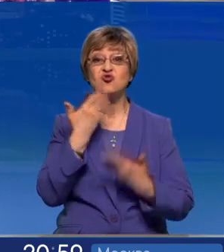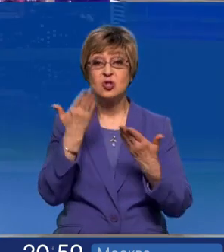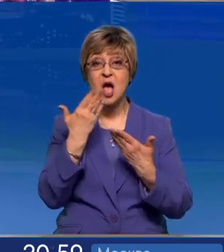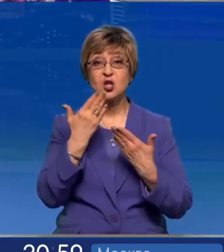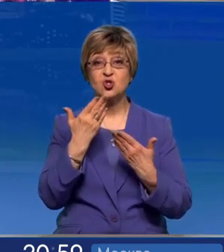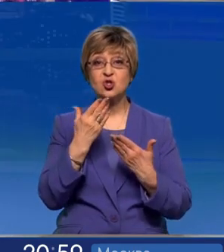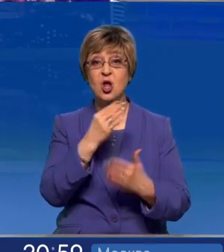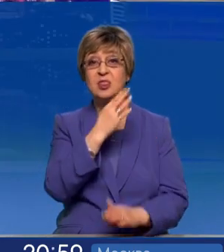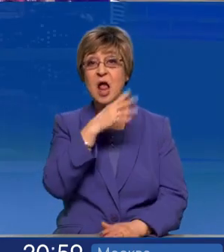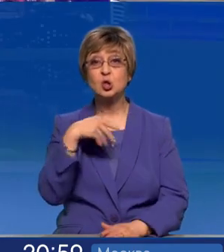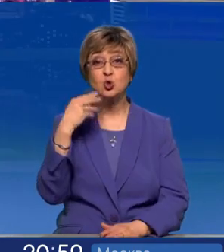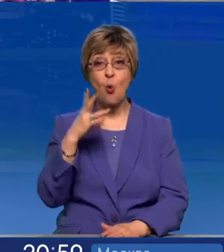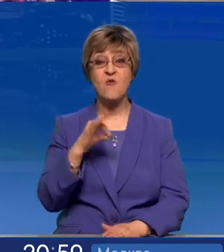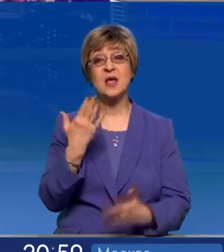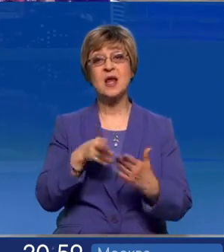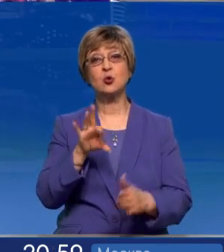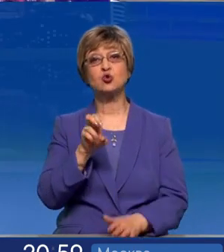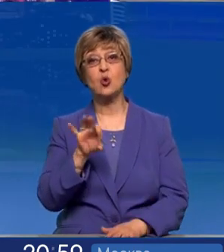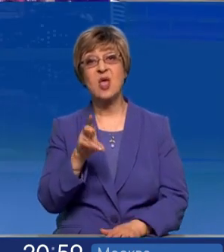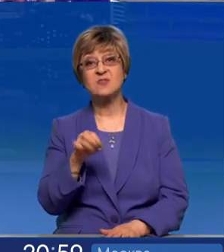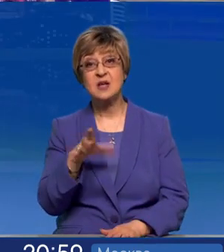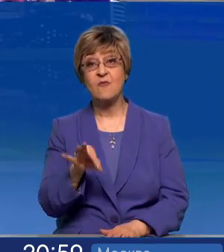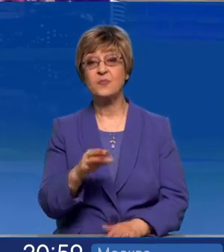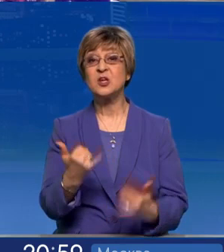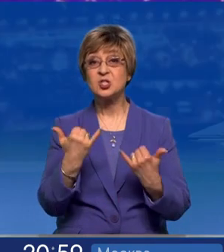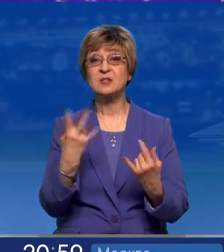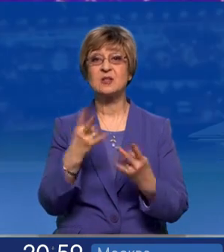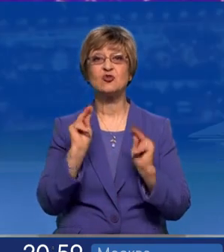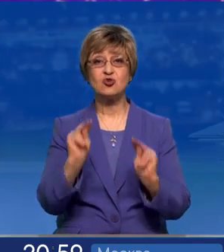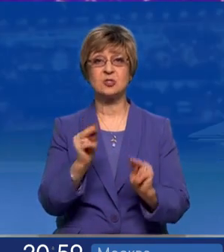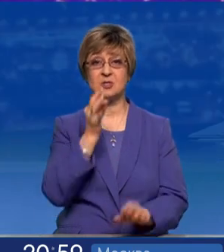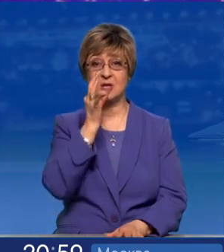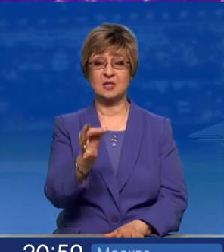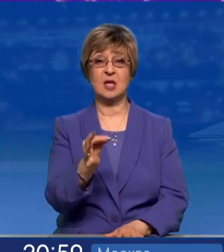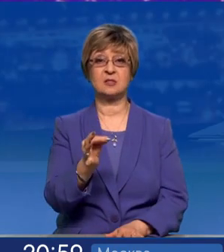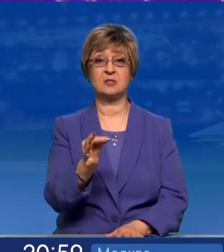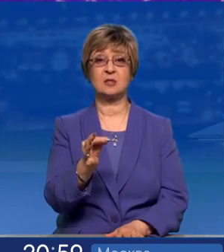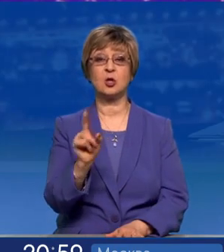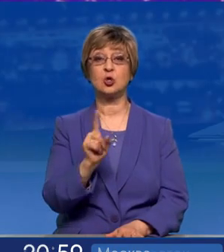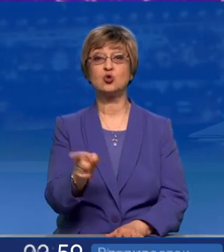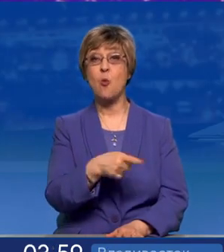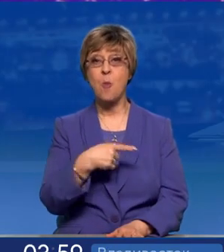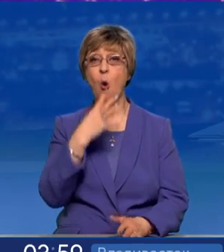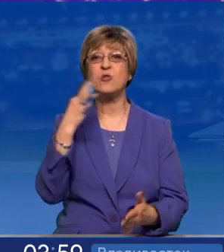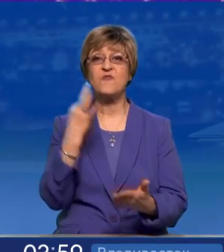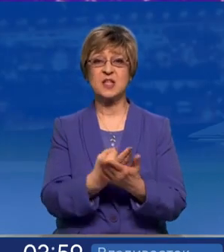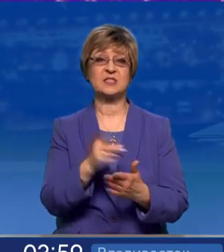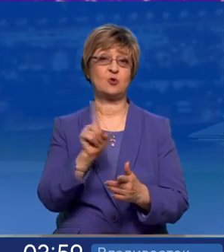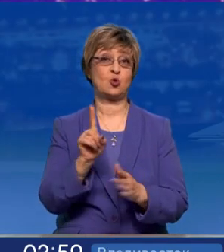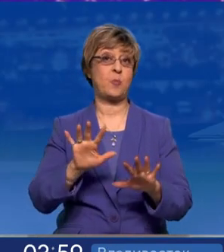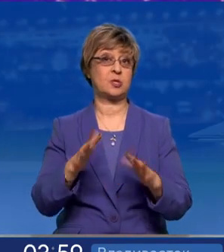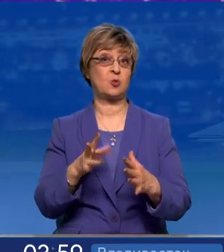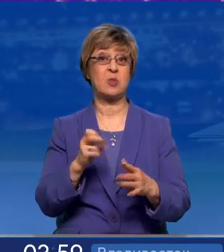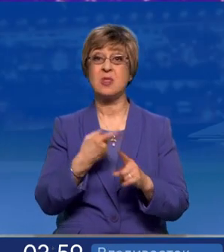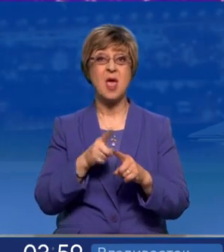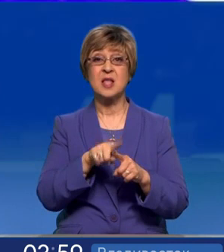читаешь Достоевского? То есть вот сейчас надо честно сказать, что мы ответственны за то, что происходит. Не вот эти